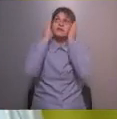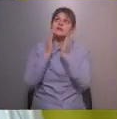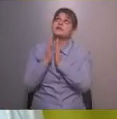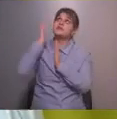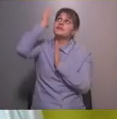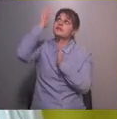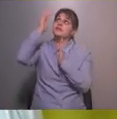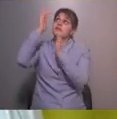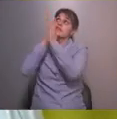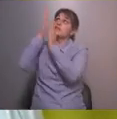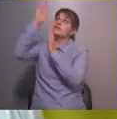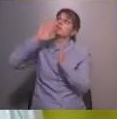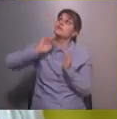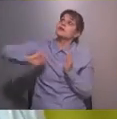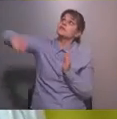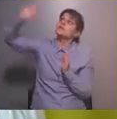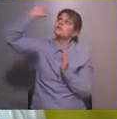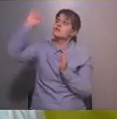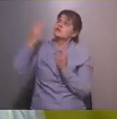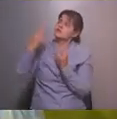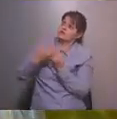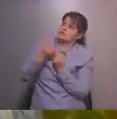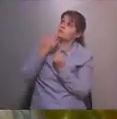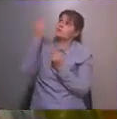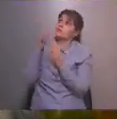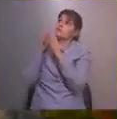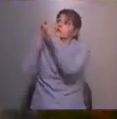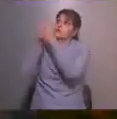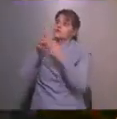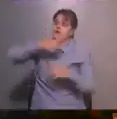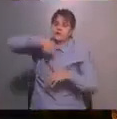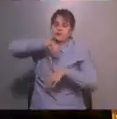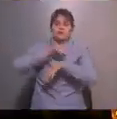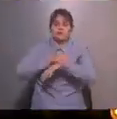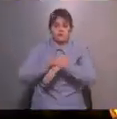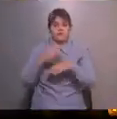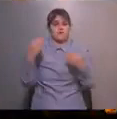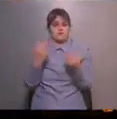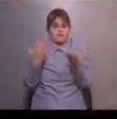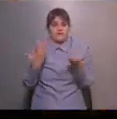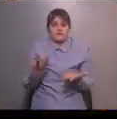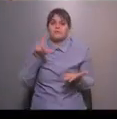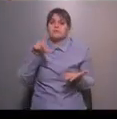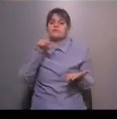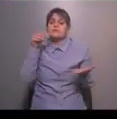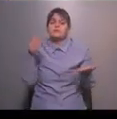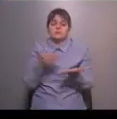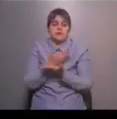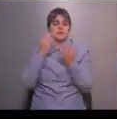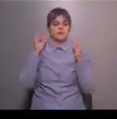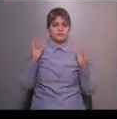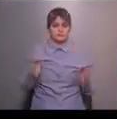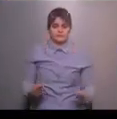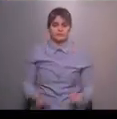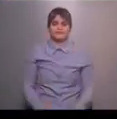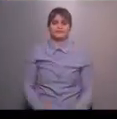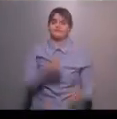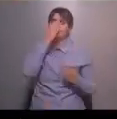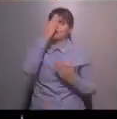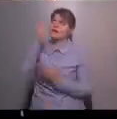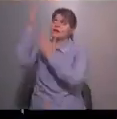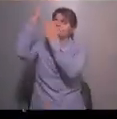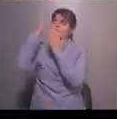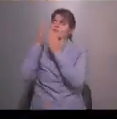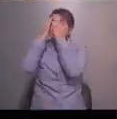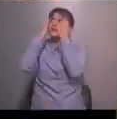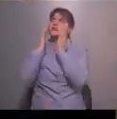Santa Maria, Mãe de Deus, rogai por nós, pecadores, agora e na hora da nossa morte. Amém. Je vous